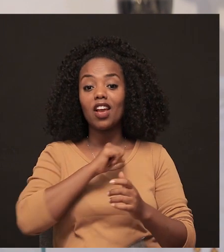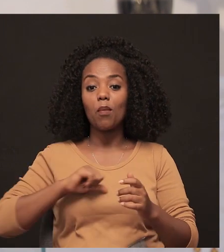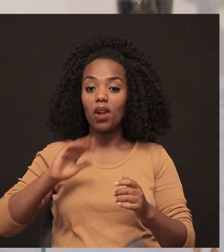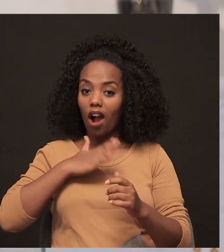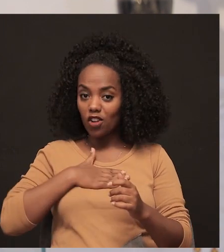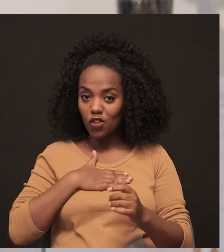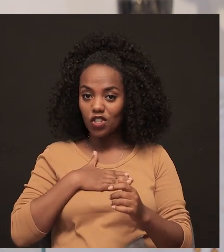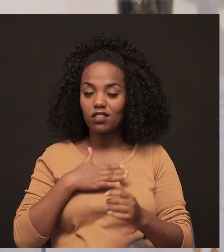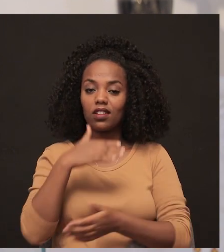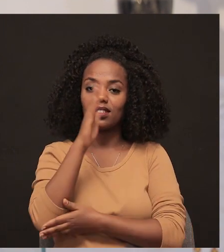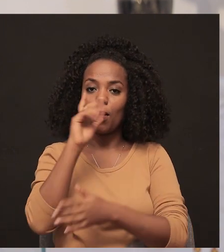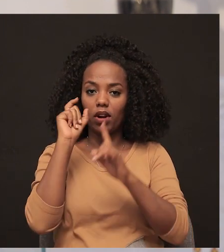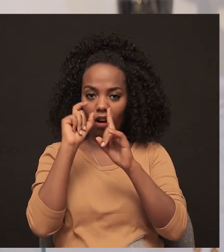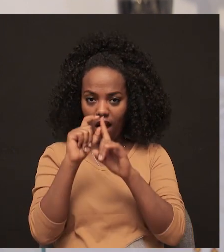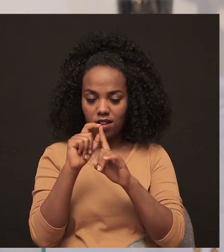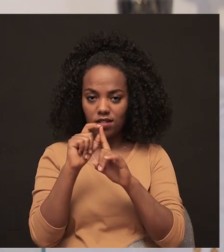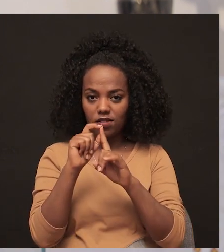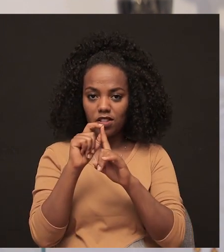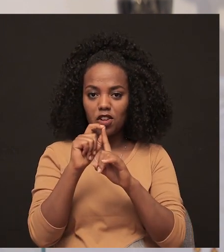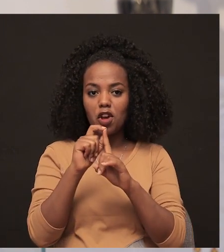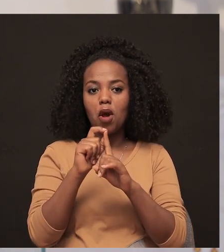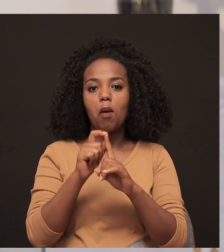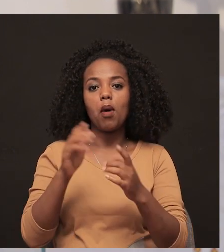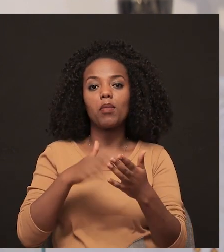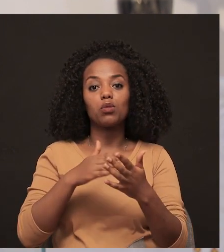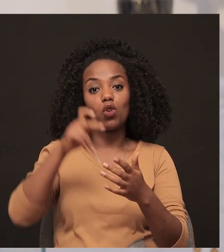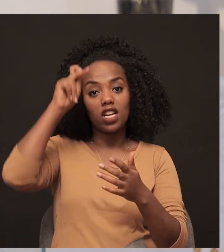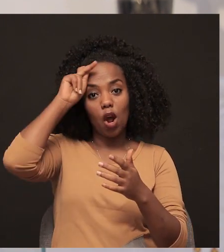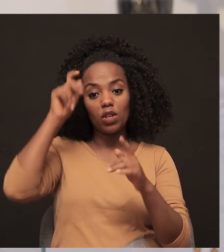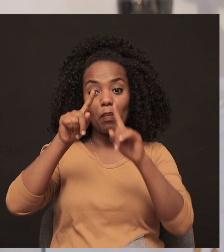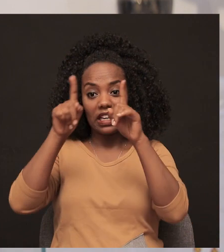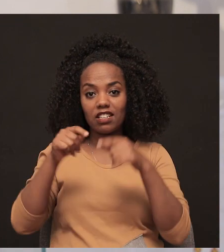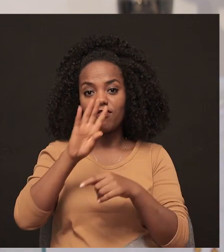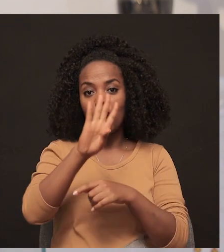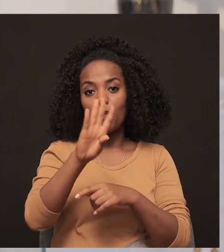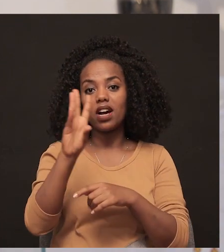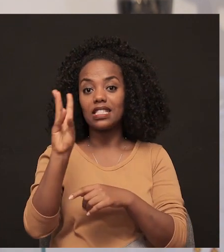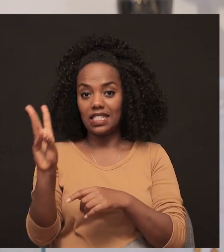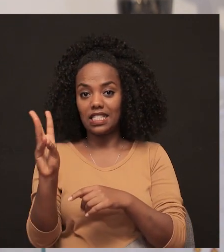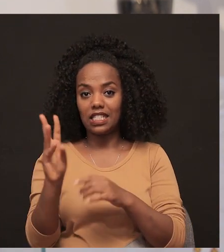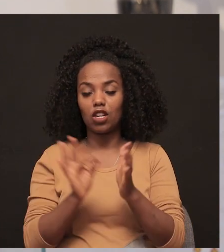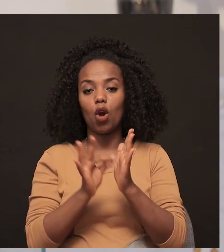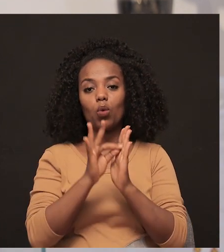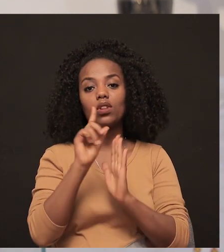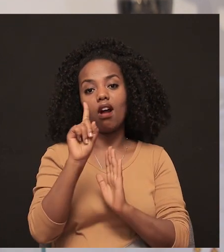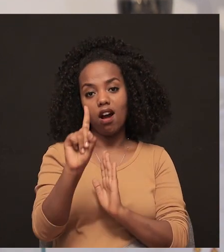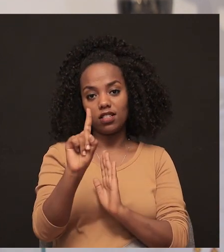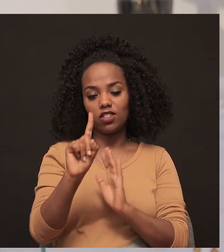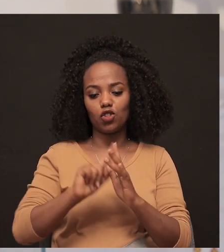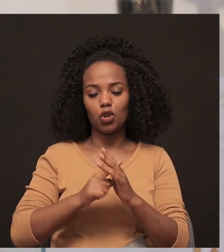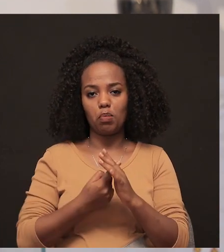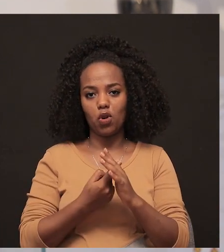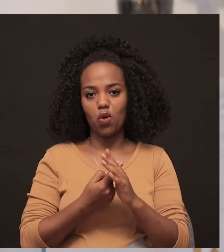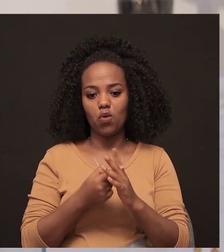ያምላካችን የእግዚአብሔር ቃል በመዝሙረ ዳዊት በቅንፍ 46 ከቁጥር 1 ጀምሮ እንደዚህ